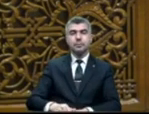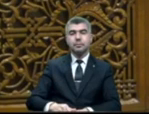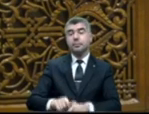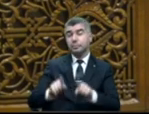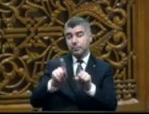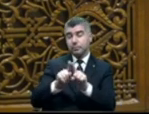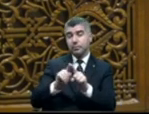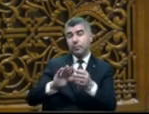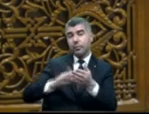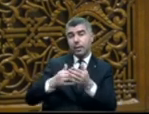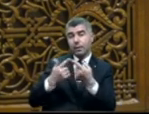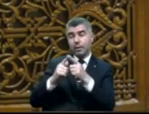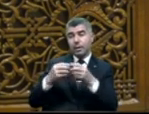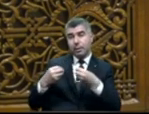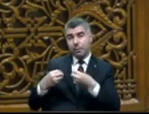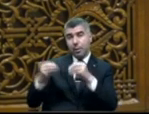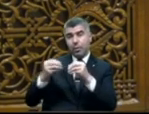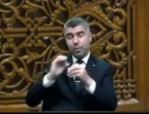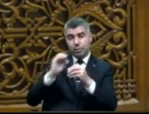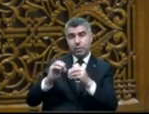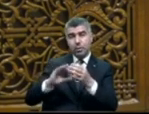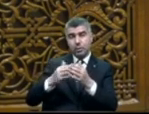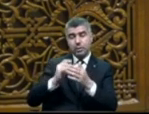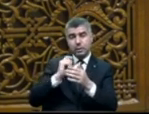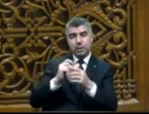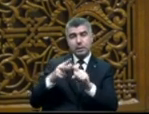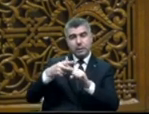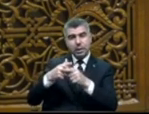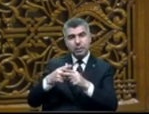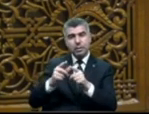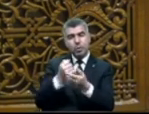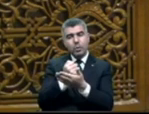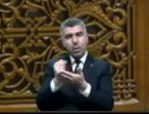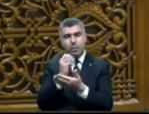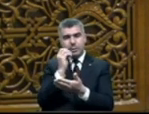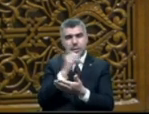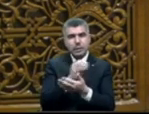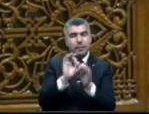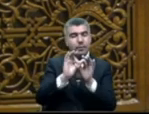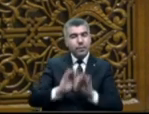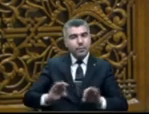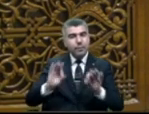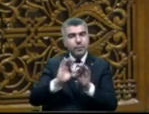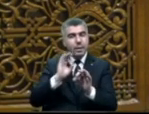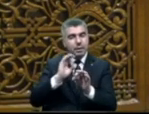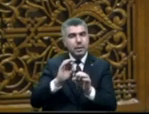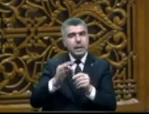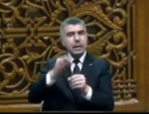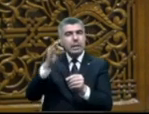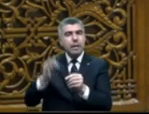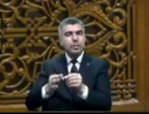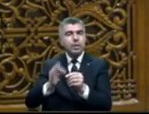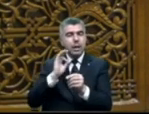بتحسين قدراتها التنافسية التصديرية عن طريق استثمارات التحديث وإزالة الكربون وتمويل توسيع القدرات الإنتاجية